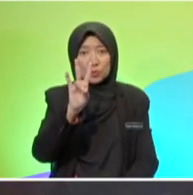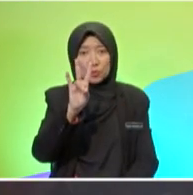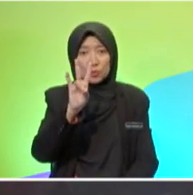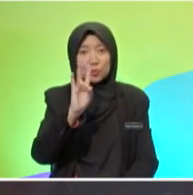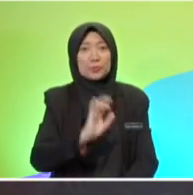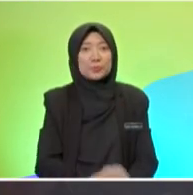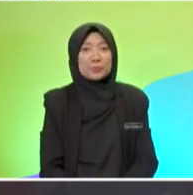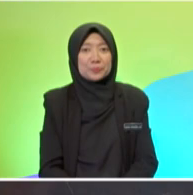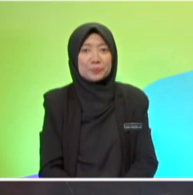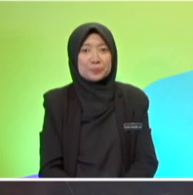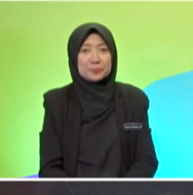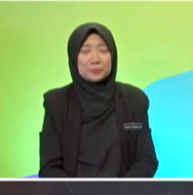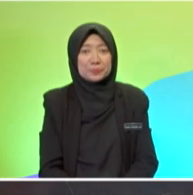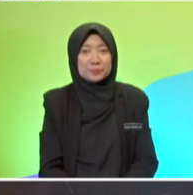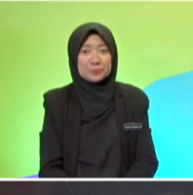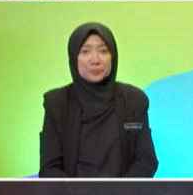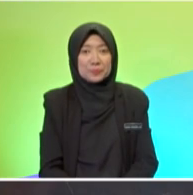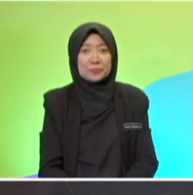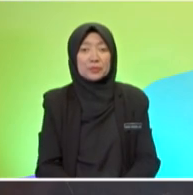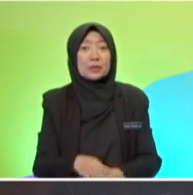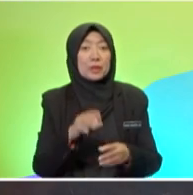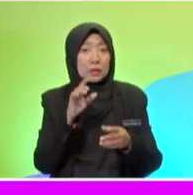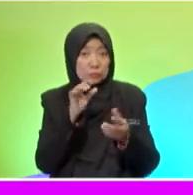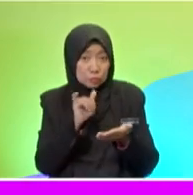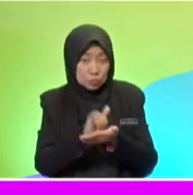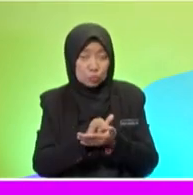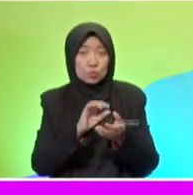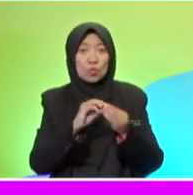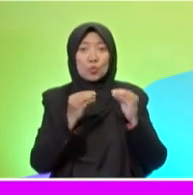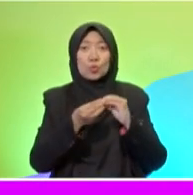nombor tujuh. Okey. Ini dia nombor tujuh.